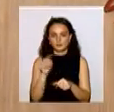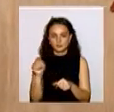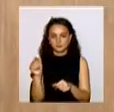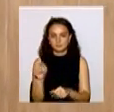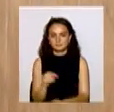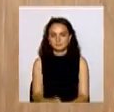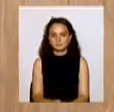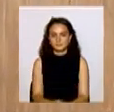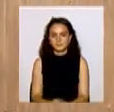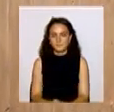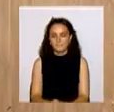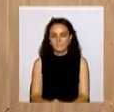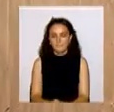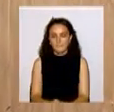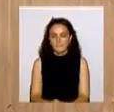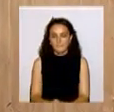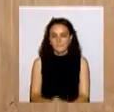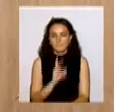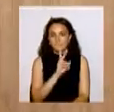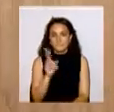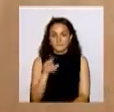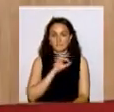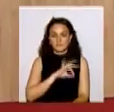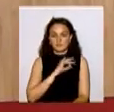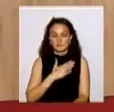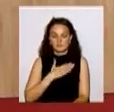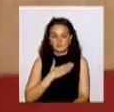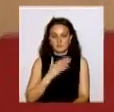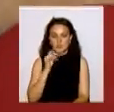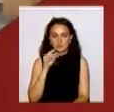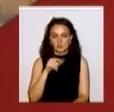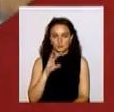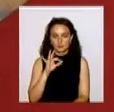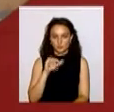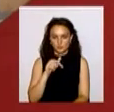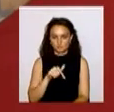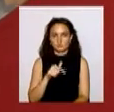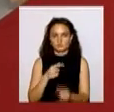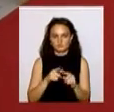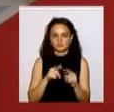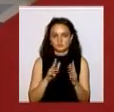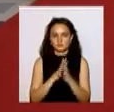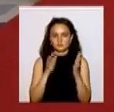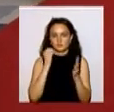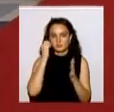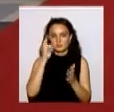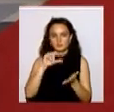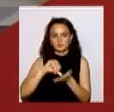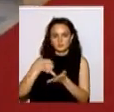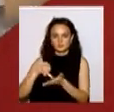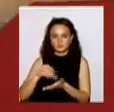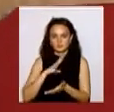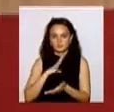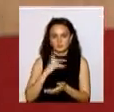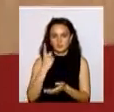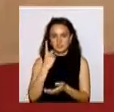იღებდა, თუნდაც ერთი დალაიქების სახითაც კი, რაც აუცილებელი იყო ამ პროექტისთვის. ახლა გადავიდეთ რა ჩუქრებზე. პროექტში